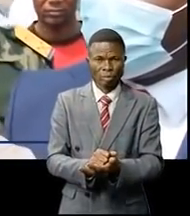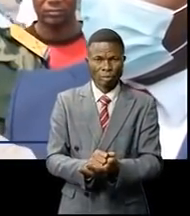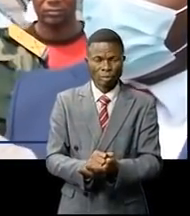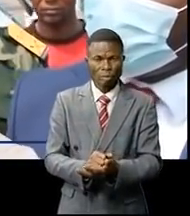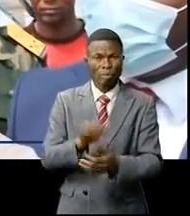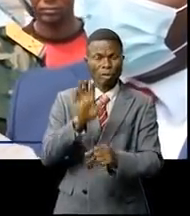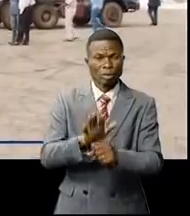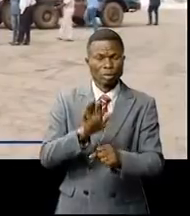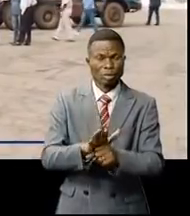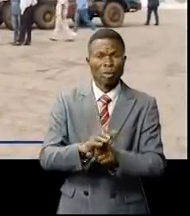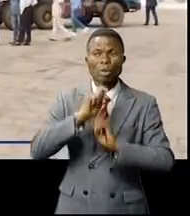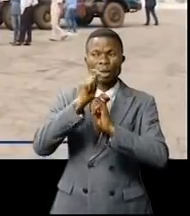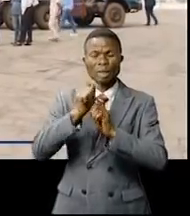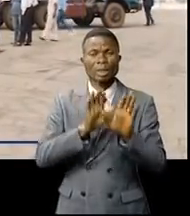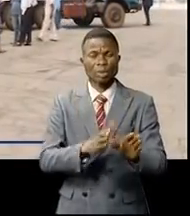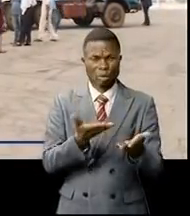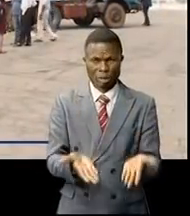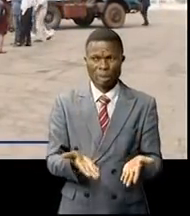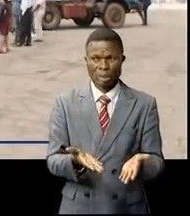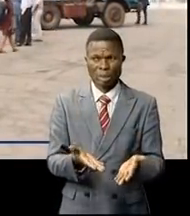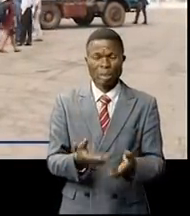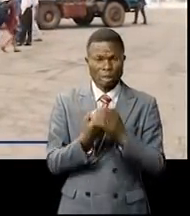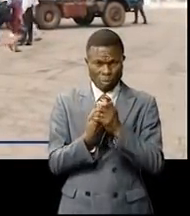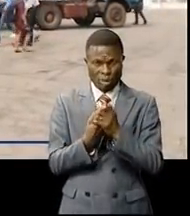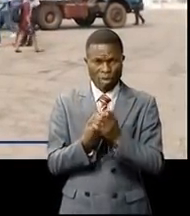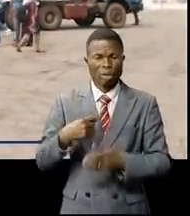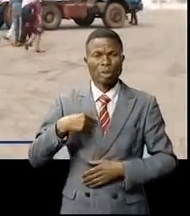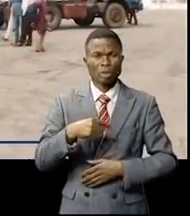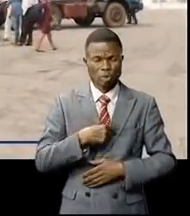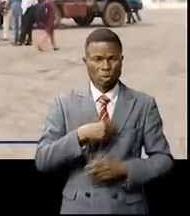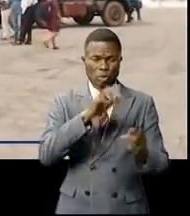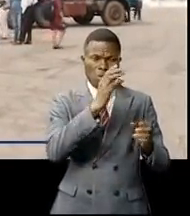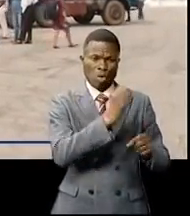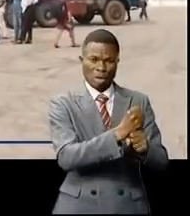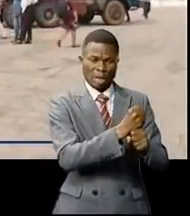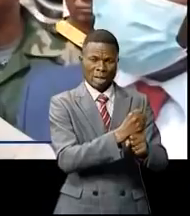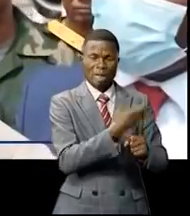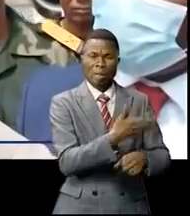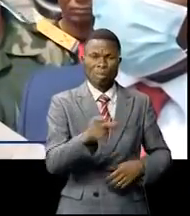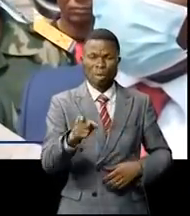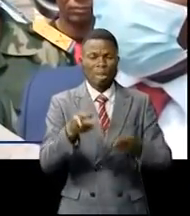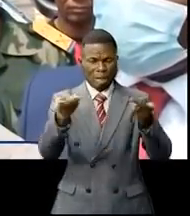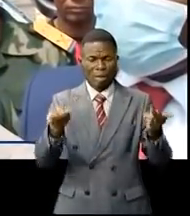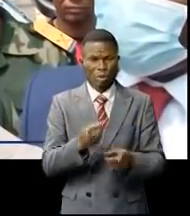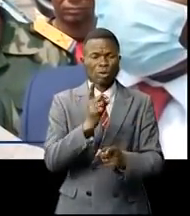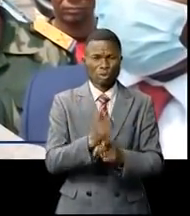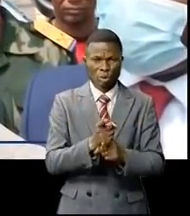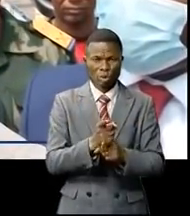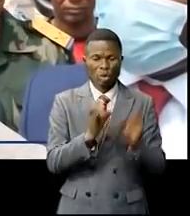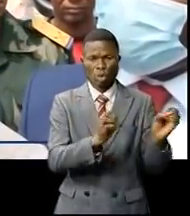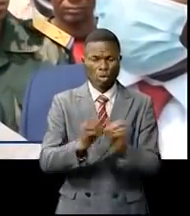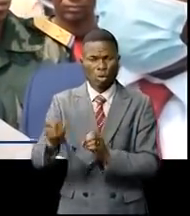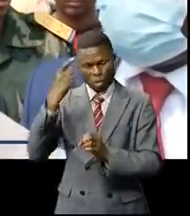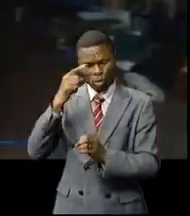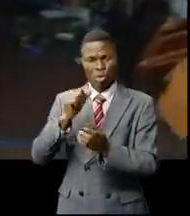rotations qui sont attendus et d'ici nous allons entreposer ces matériels à l'endroit organisé pour